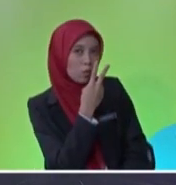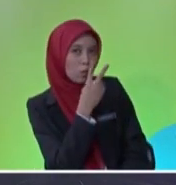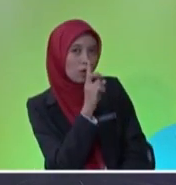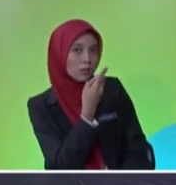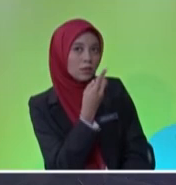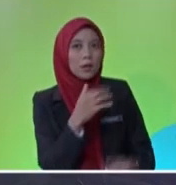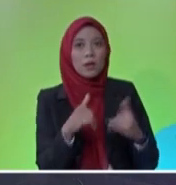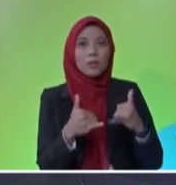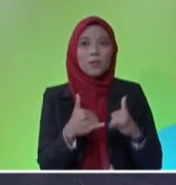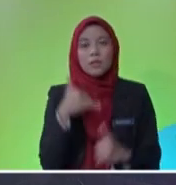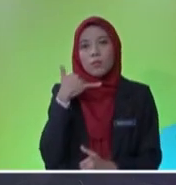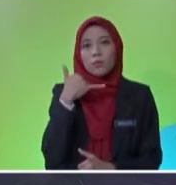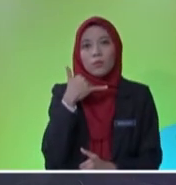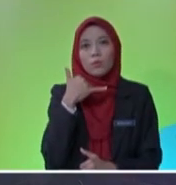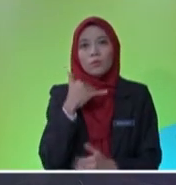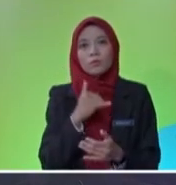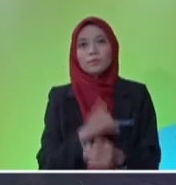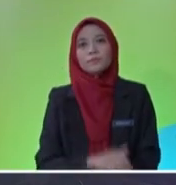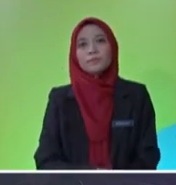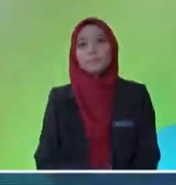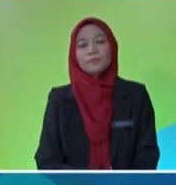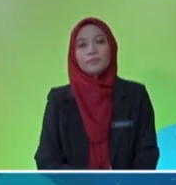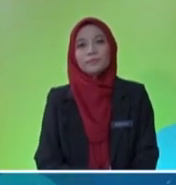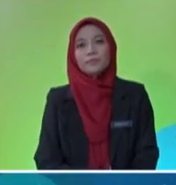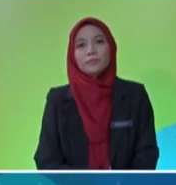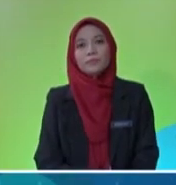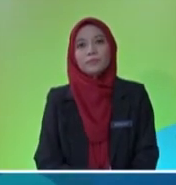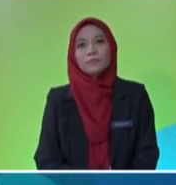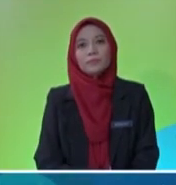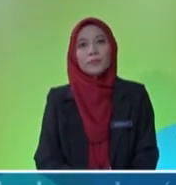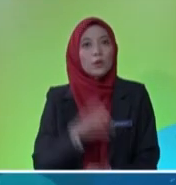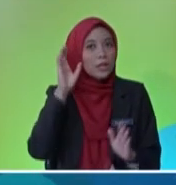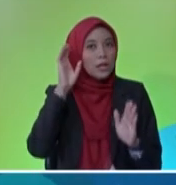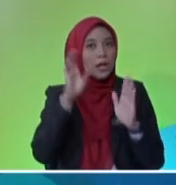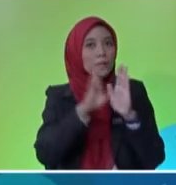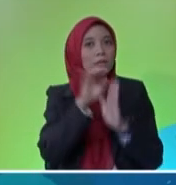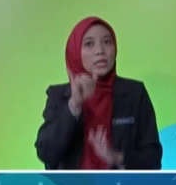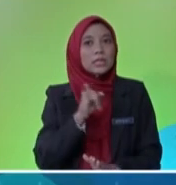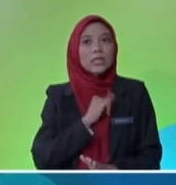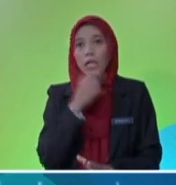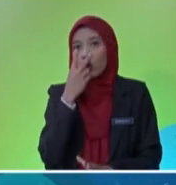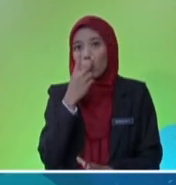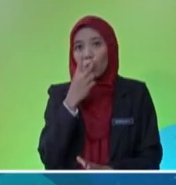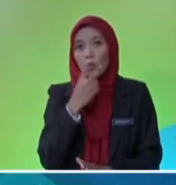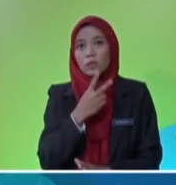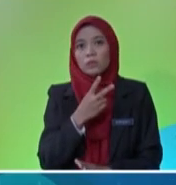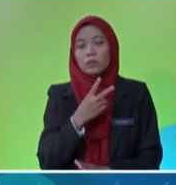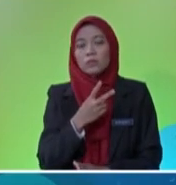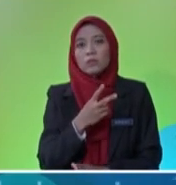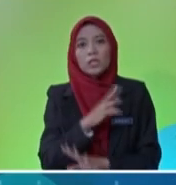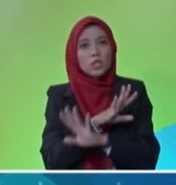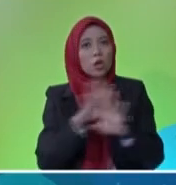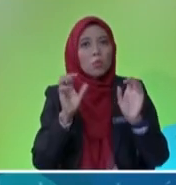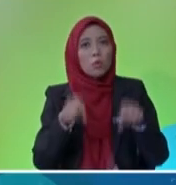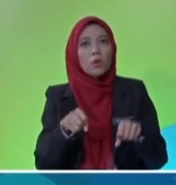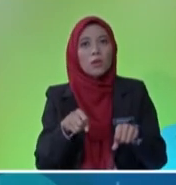Andaikan aku yang sebelah Hai berabstrak agama yang dari haid tidak boleh membiarkan ke